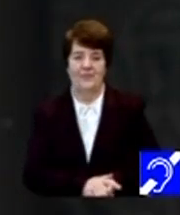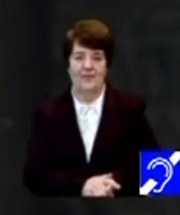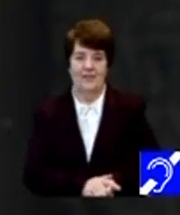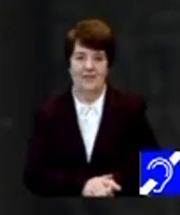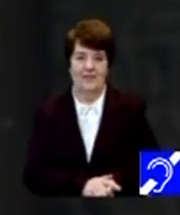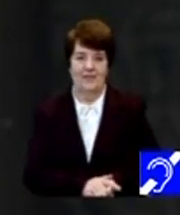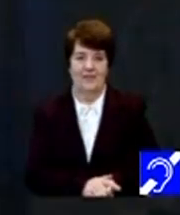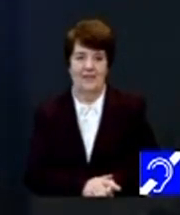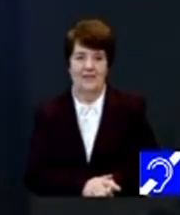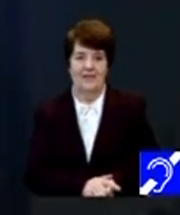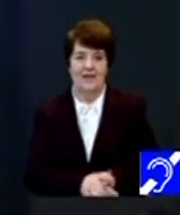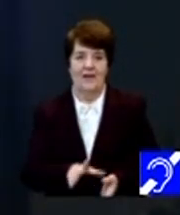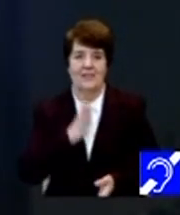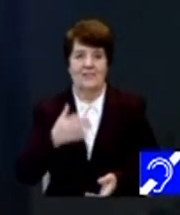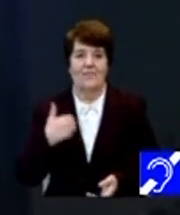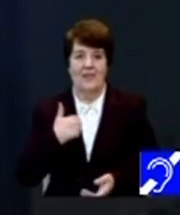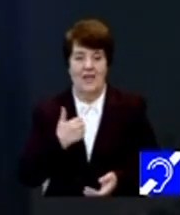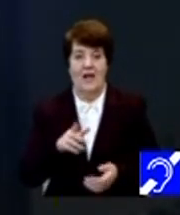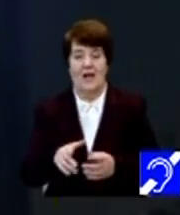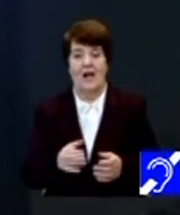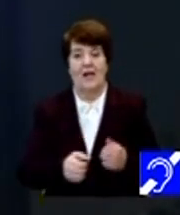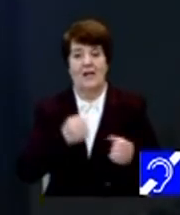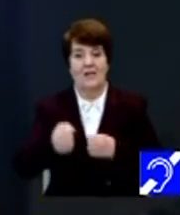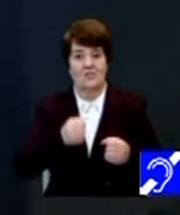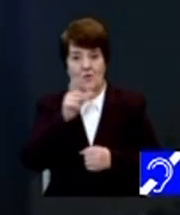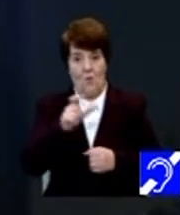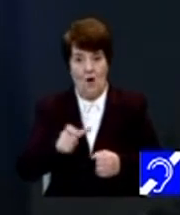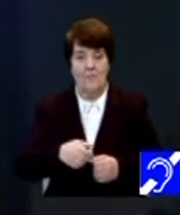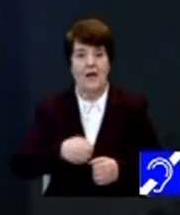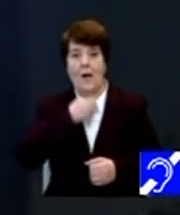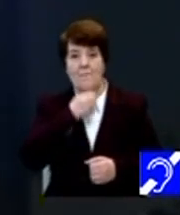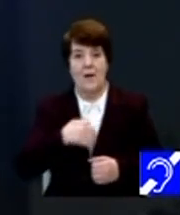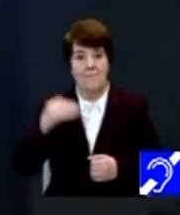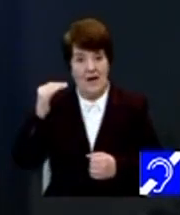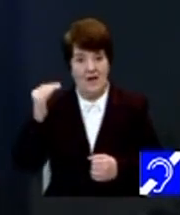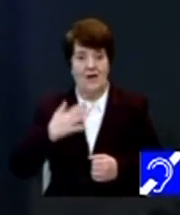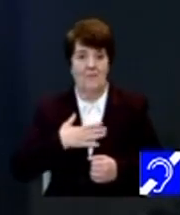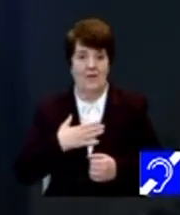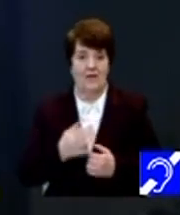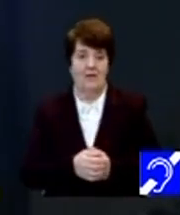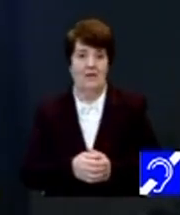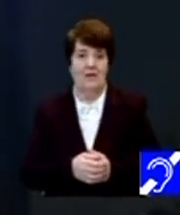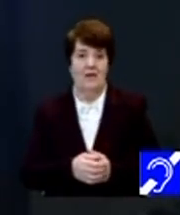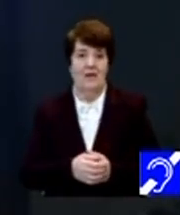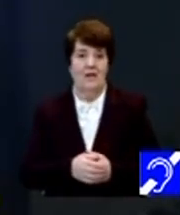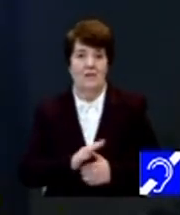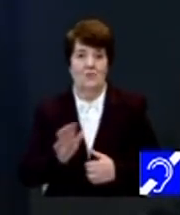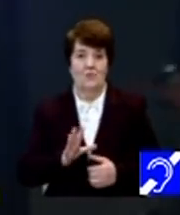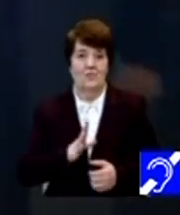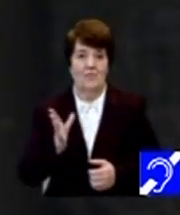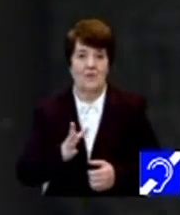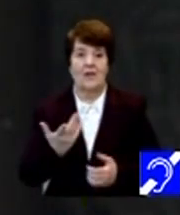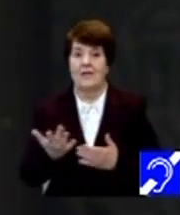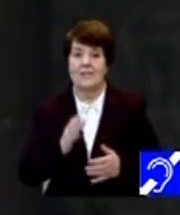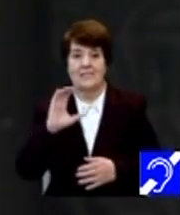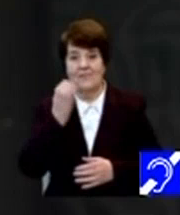tu? Ca să fiu șef? Da. Păi când angajam oameni mai mari ca mine, aveam o problemă că nu prea mă luam în serios. Nu sunt